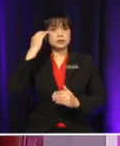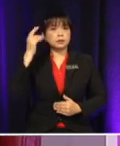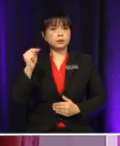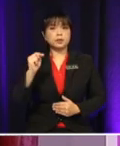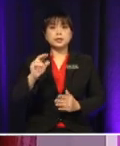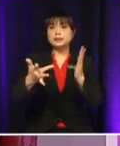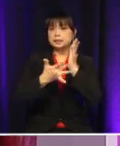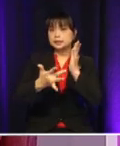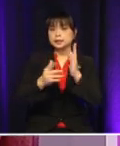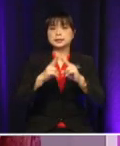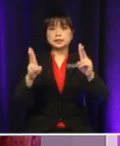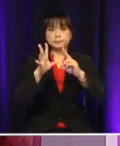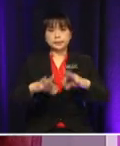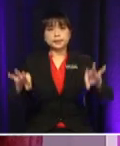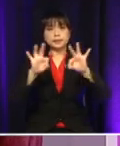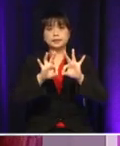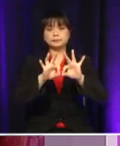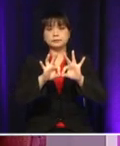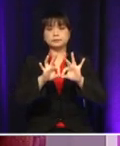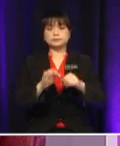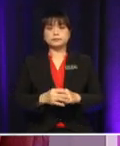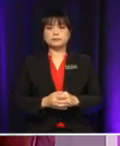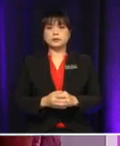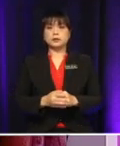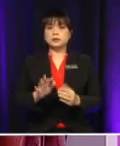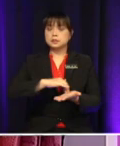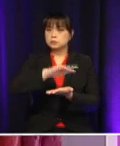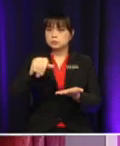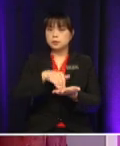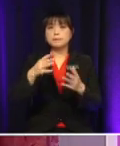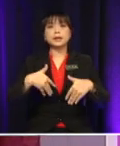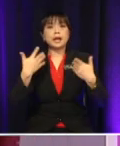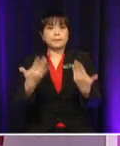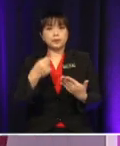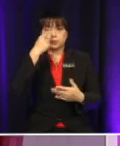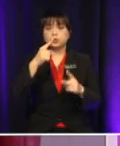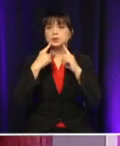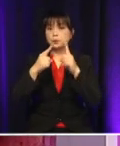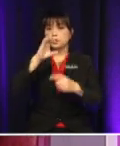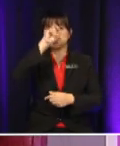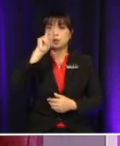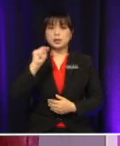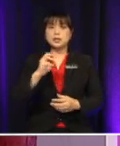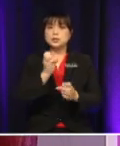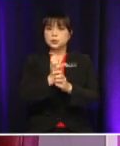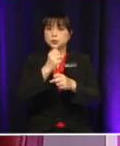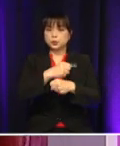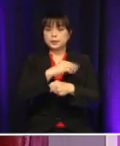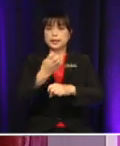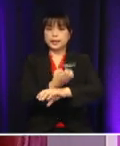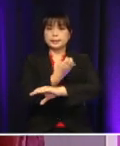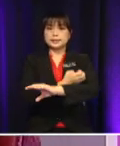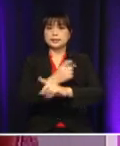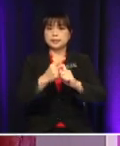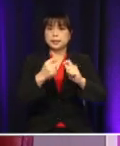juga adalah sangat-sangat penting oke teknik semua bagaimana untuk menjawab secara struktur soal essay terlatih berikan